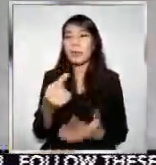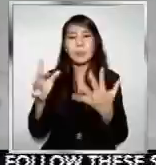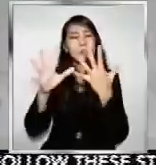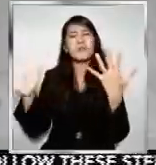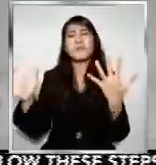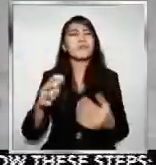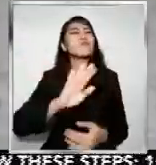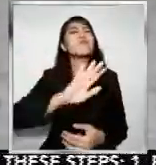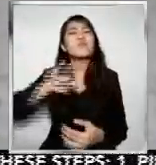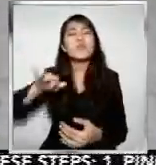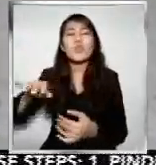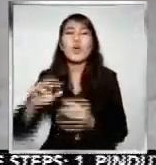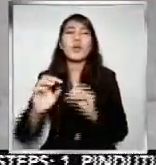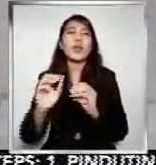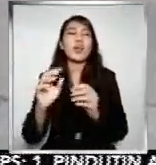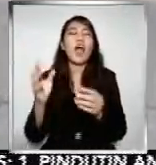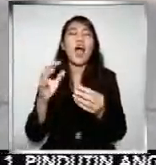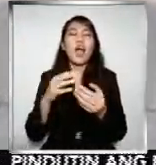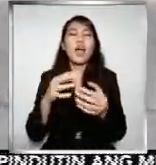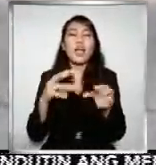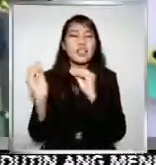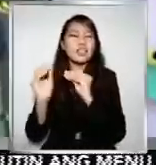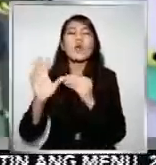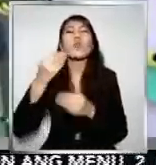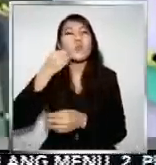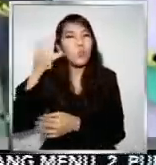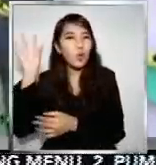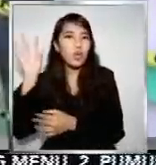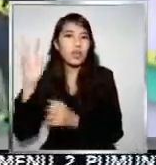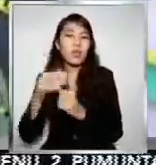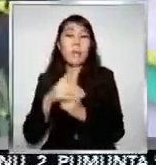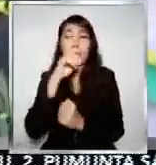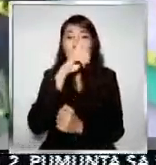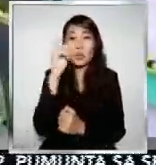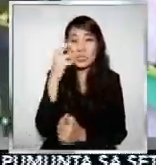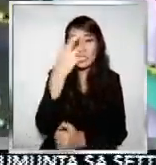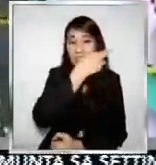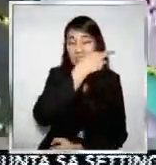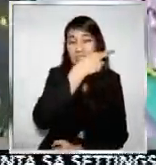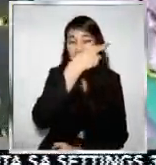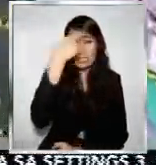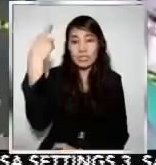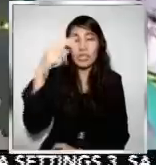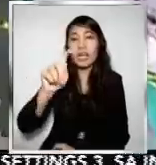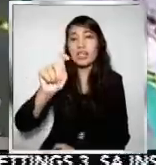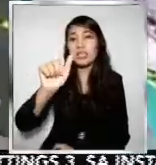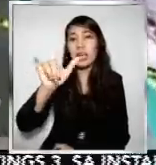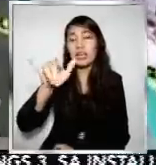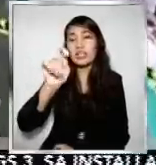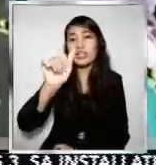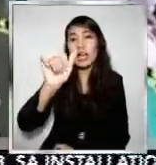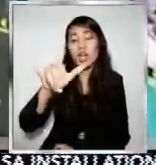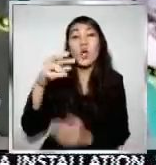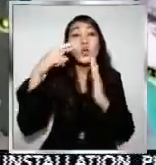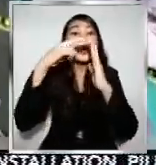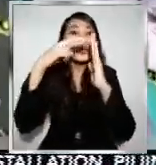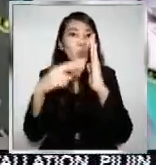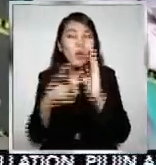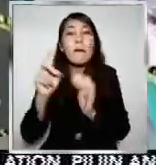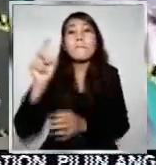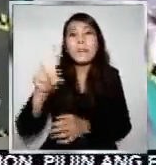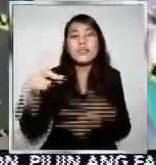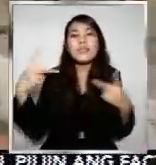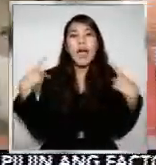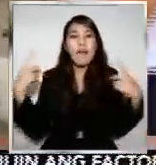Social Amelioration Program sa Barangay San Juan, Taytay, Rizal, ay kinakailangang may stub o code number na mula sa proc leader para makatanggap